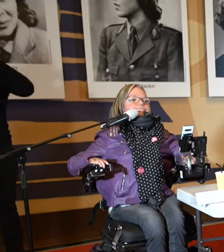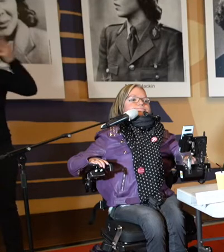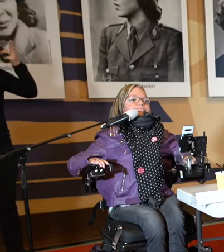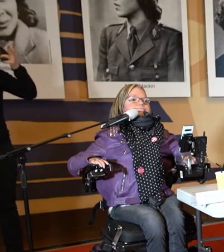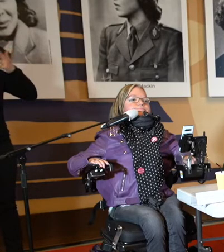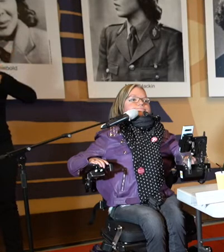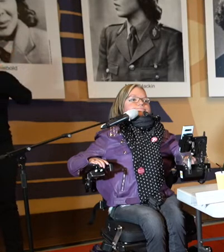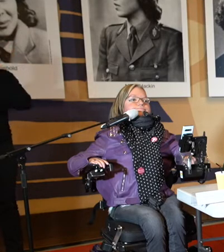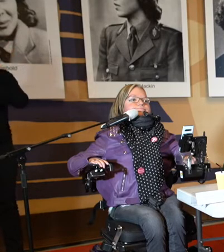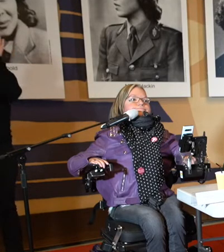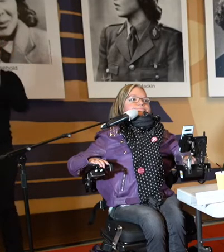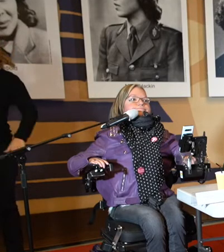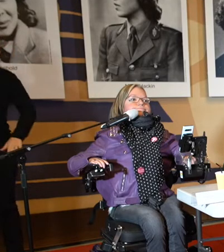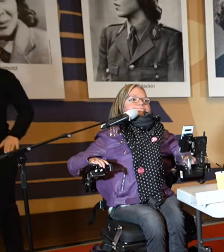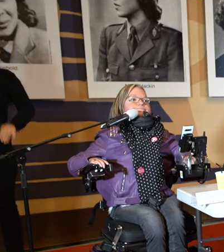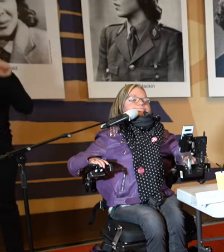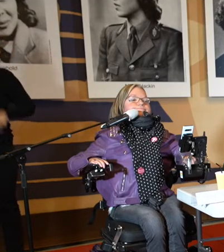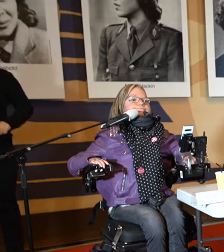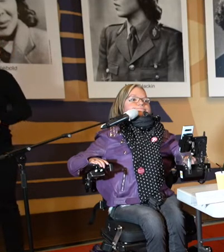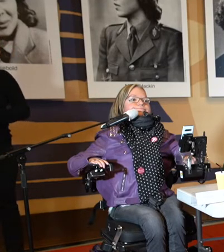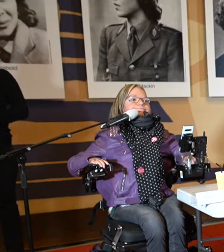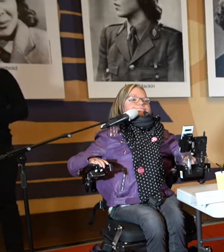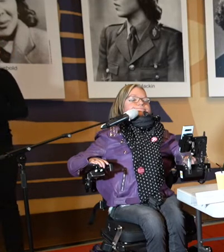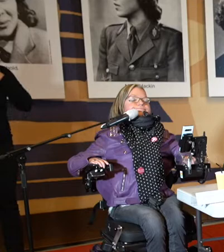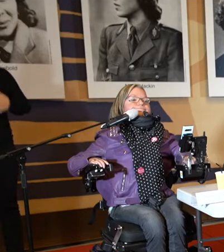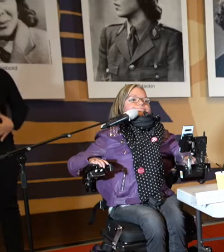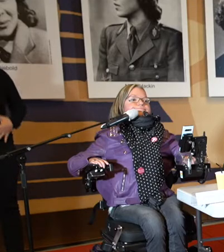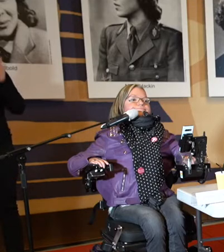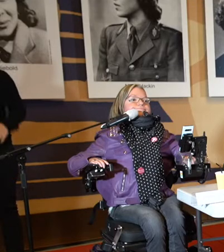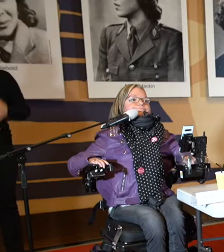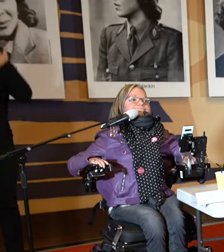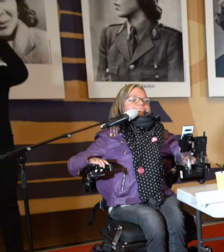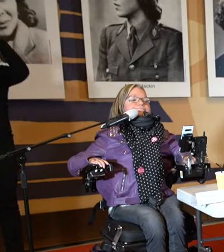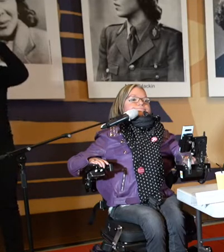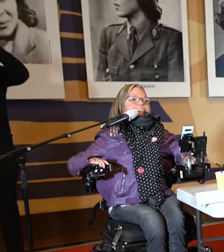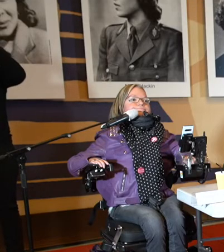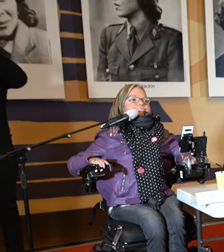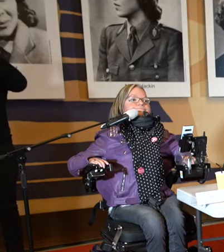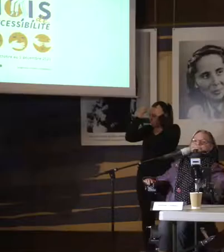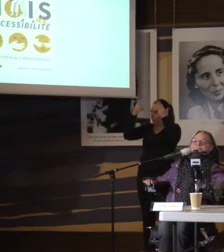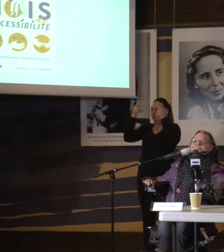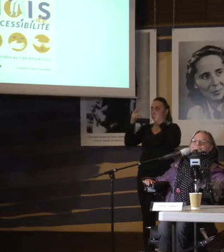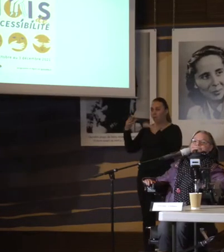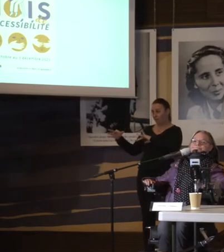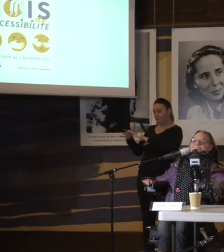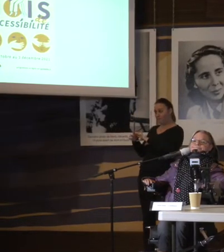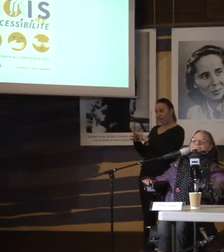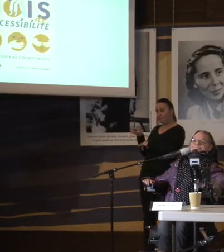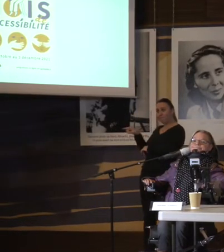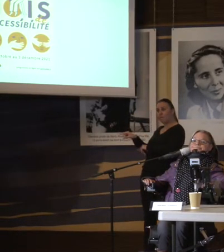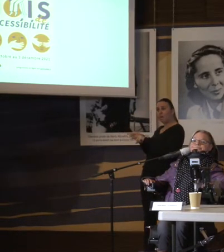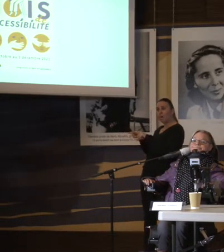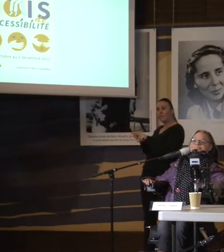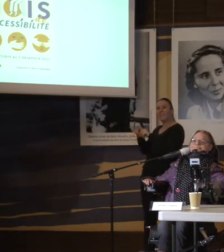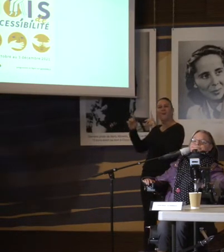pour m'émanciper dans ma tête et dans mon corps. Et par rapport à ma femme aussi, quand j'ai